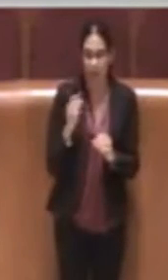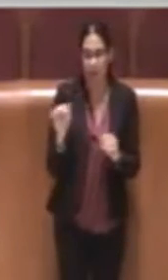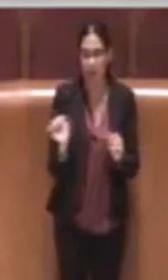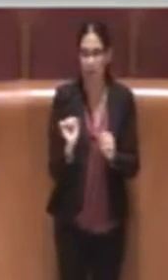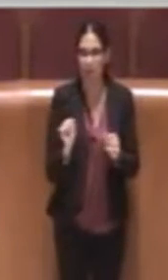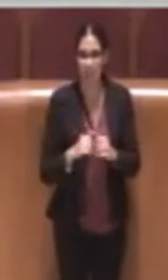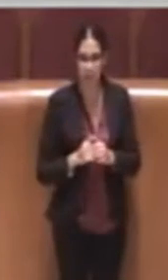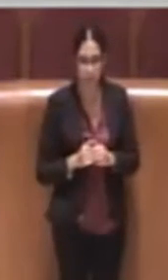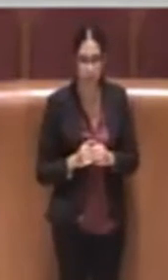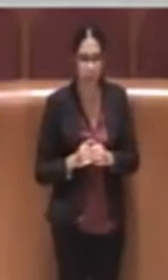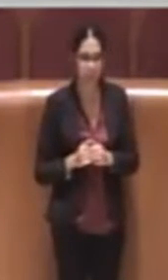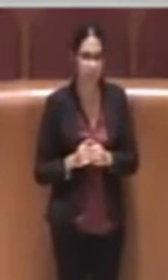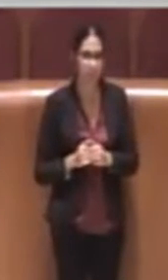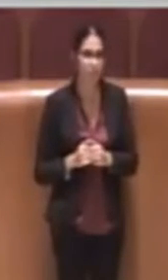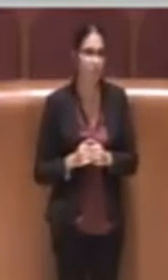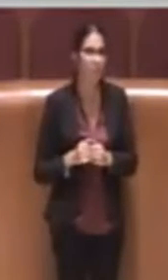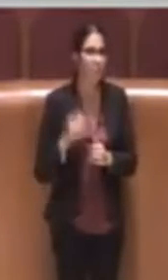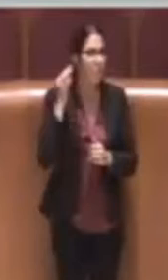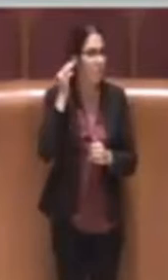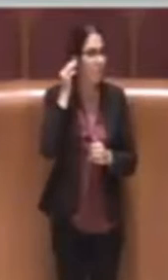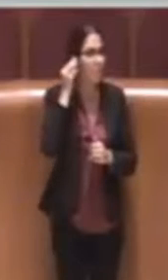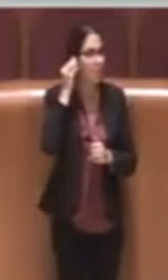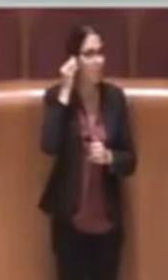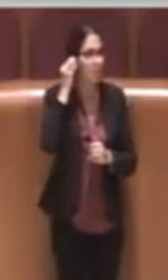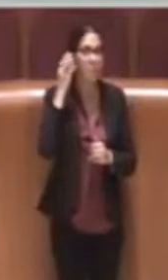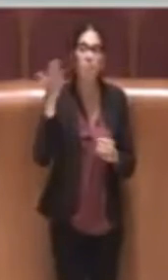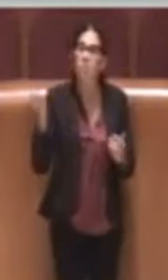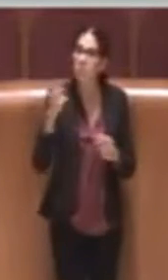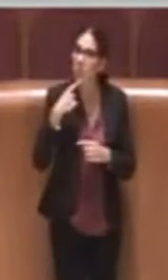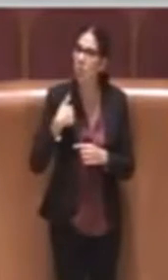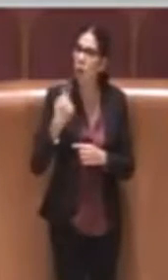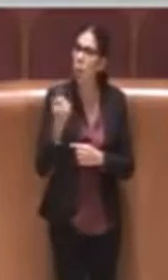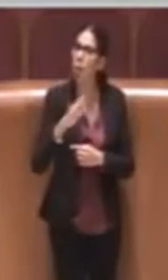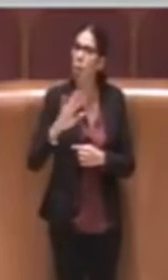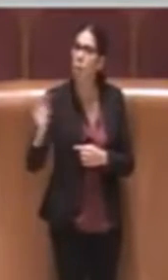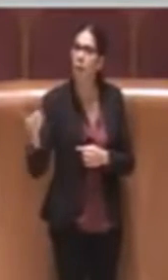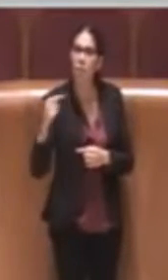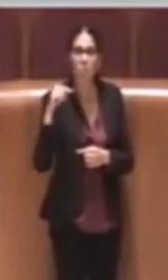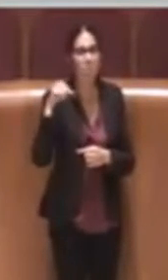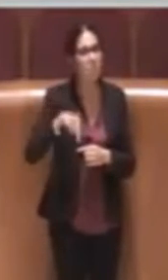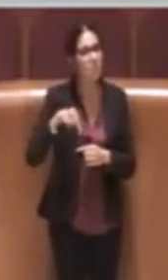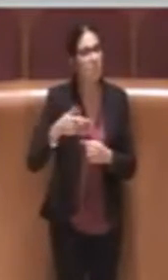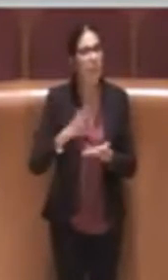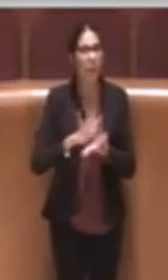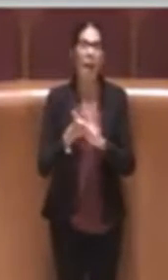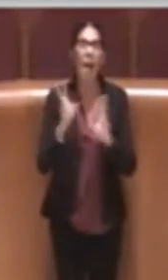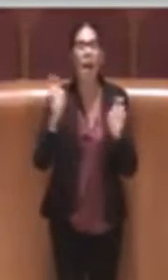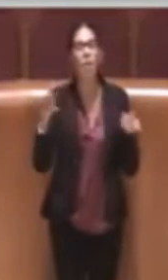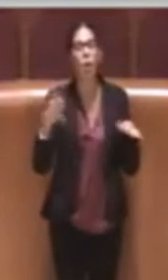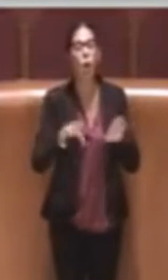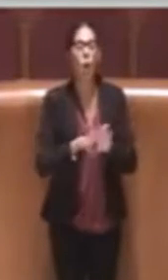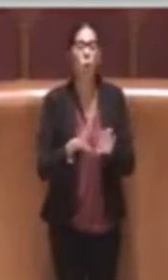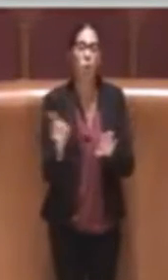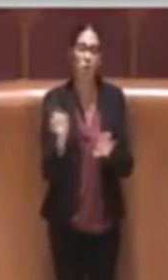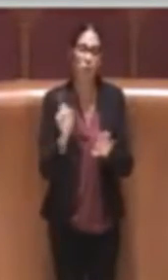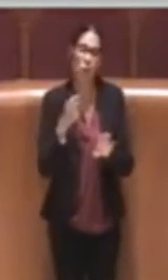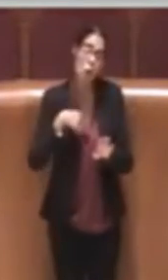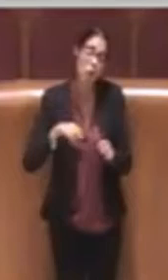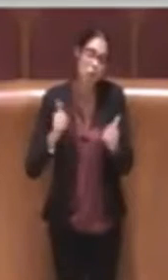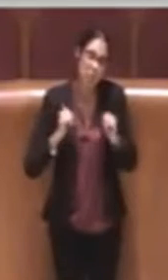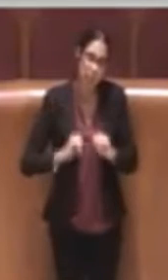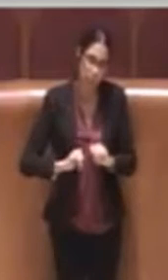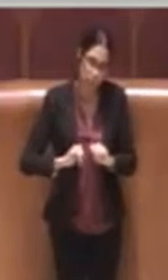Ma proprio perché, come mi ha detto qualcun altro, questo non è l'atto conclusivo. Noi siamo cittadini prima che